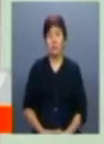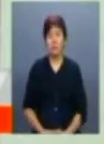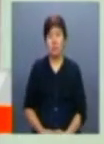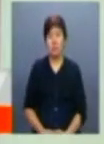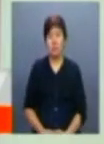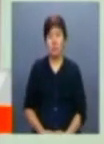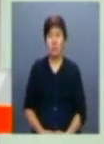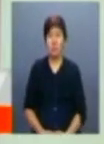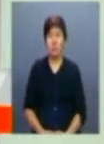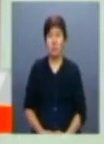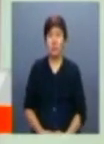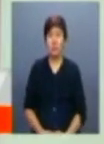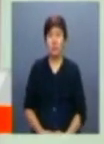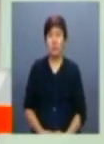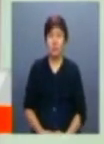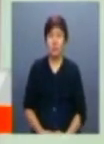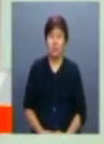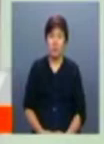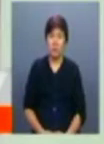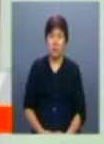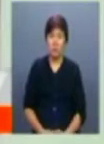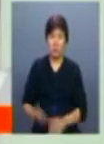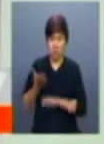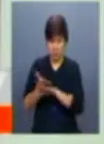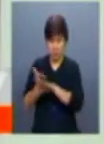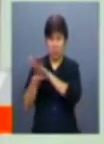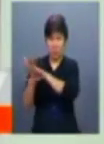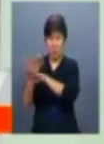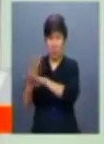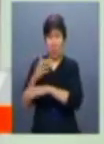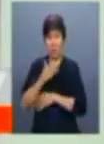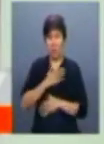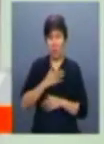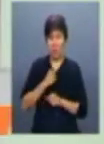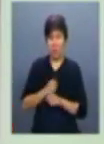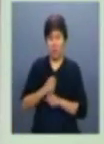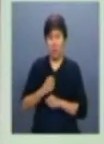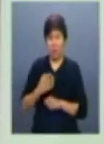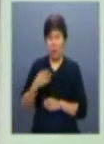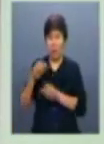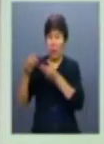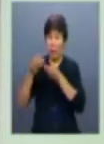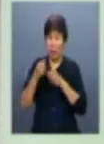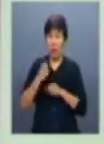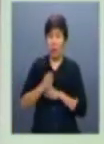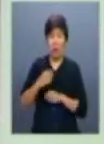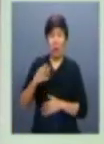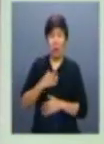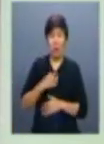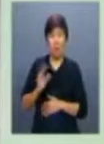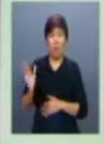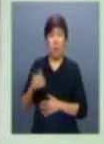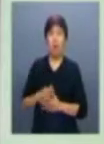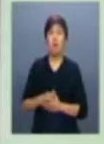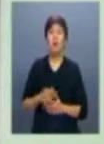เพราะว่าเราเสนอไปแล้วเราเป็นหน่วยงานที่ไม่ได้หมายความว่าต้องการได้งานนะครับเขาต้องการให้เราทำ